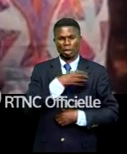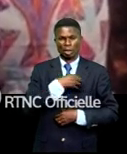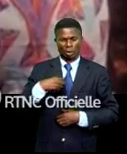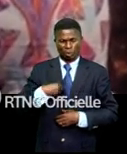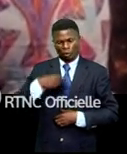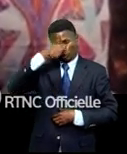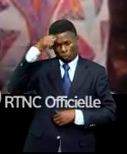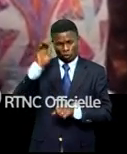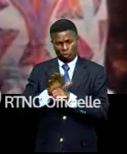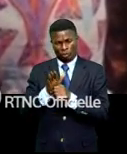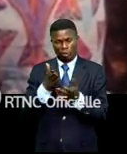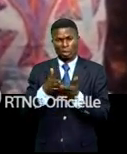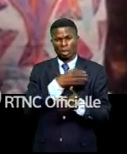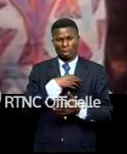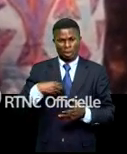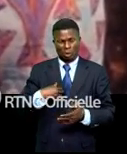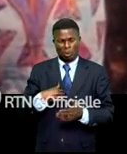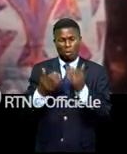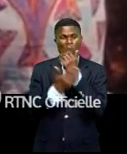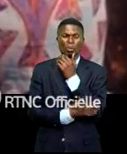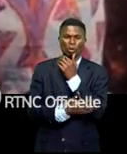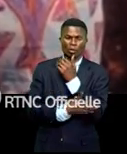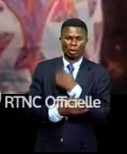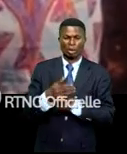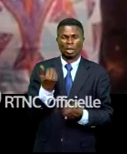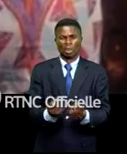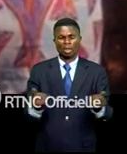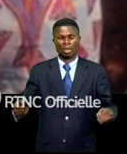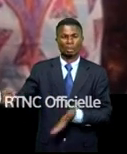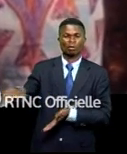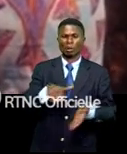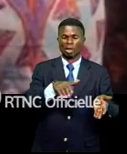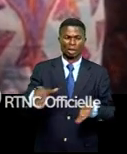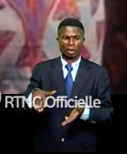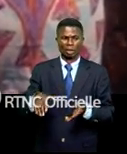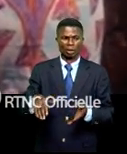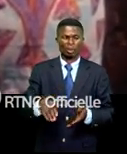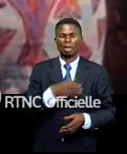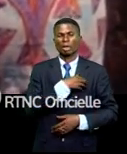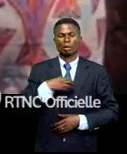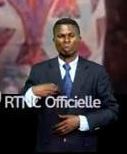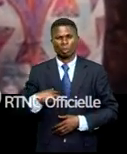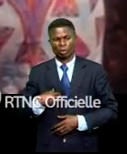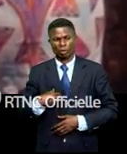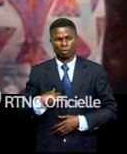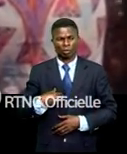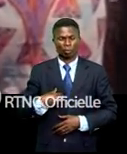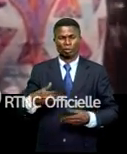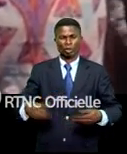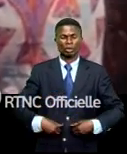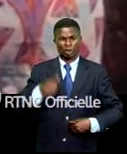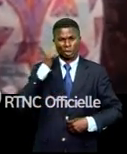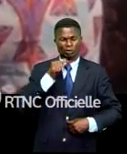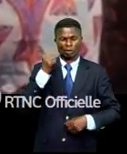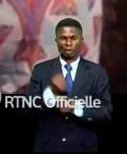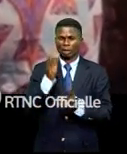qui souffrent, les femmes vulnérables, les enfants de la rue, les mères ou les jeunes filles